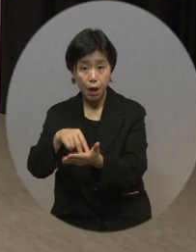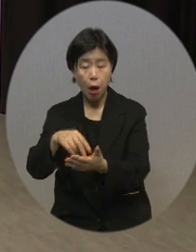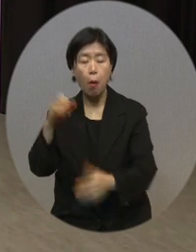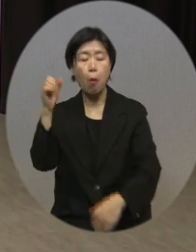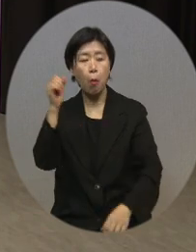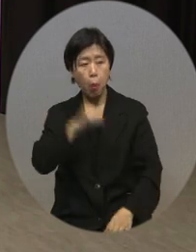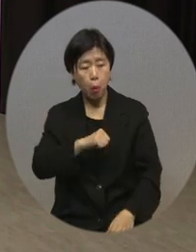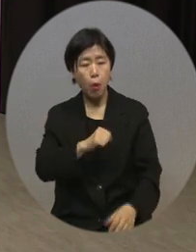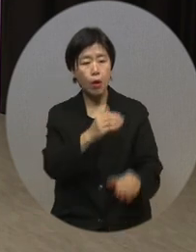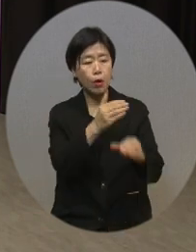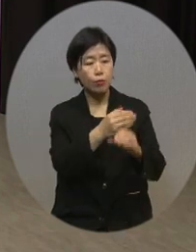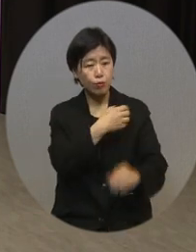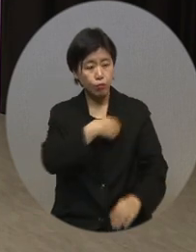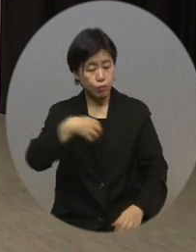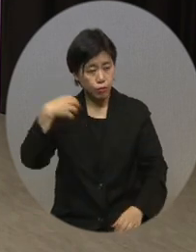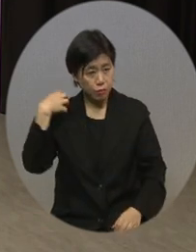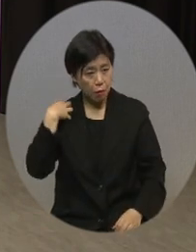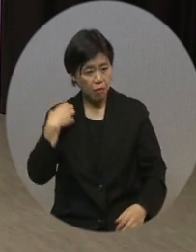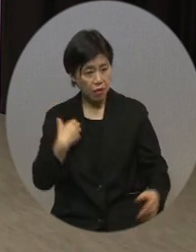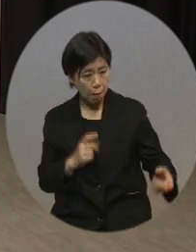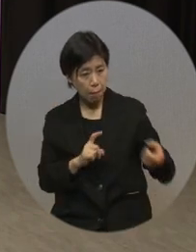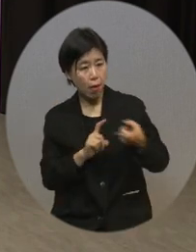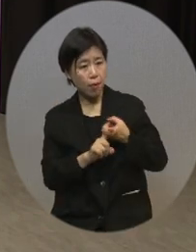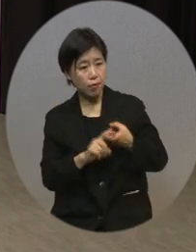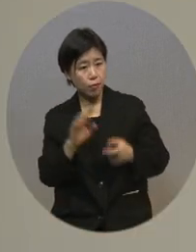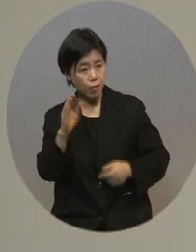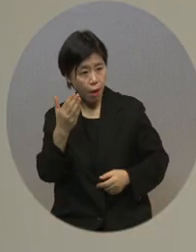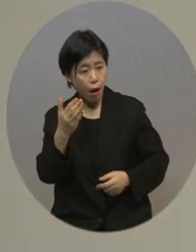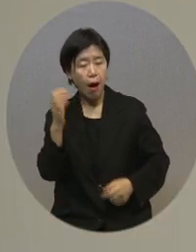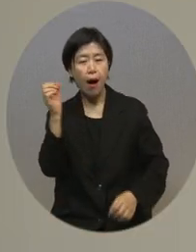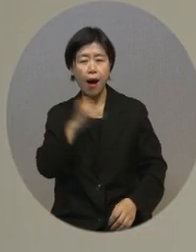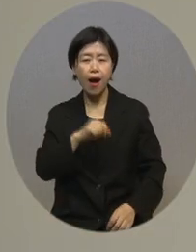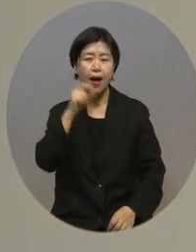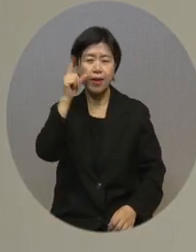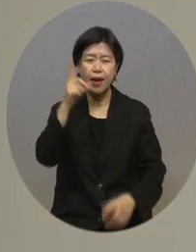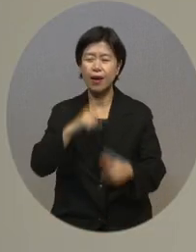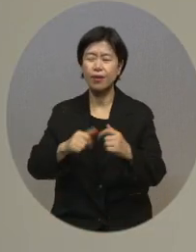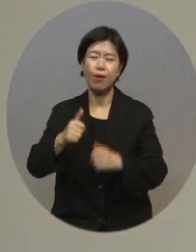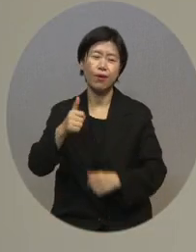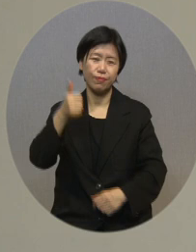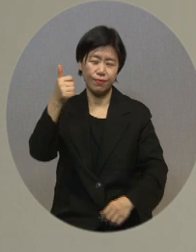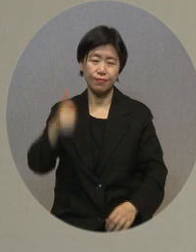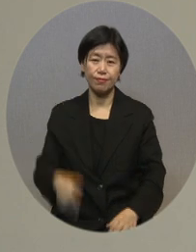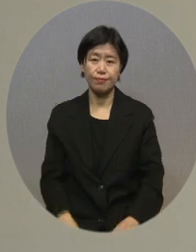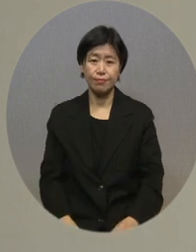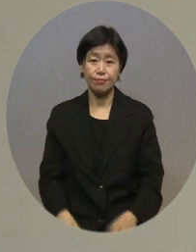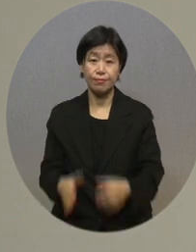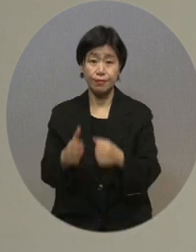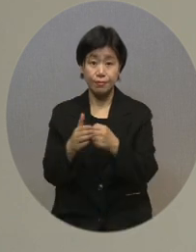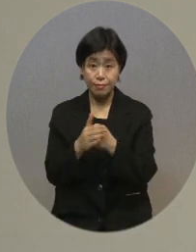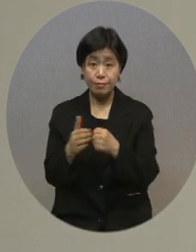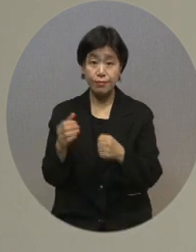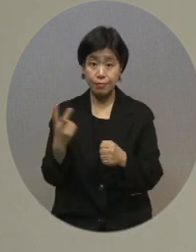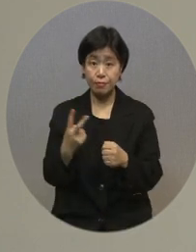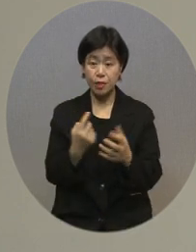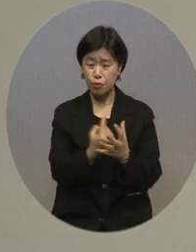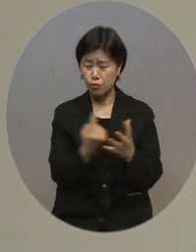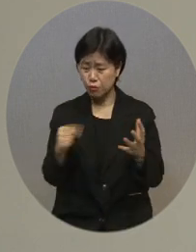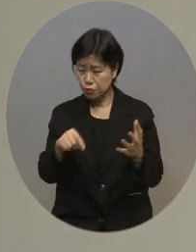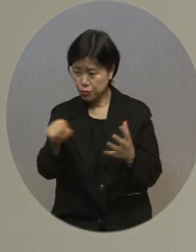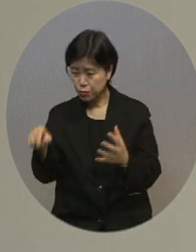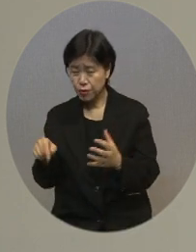편이구나 하고 느낄 수 있게 그렇게 하려고 합니다. 그러기 위해서는 또 이제 세부적으로 어려운 이웃들에 대해서